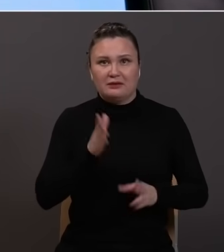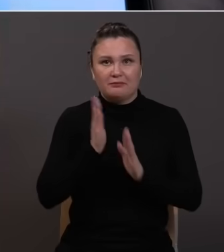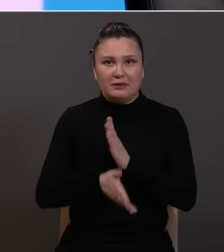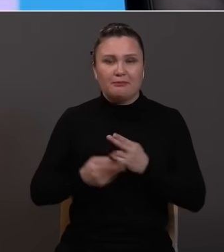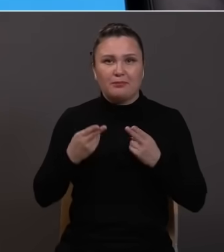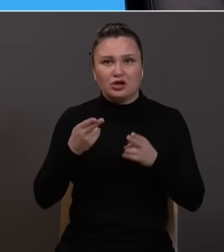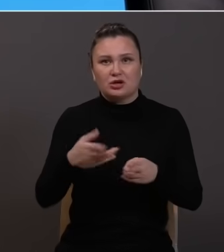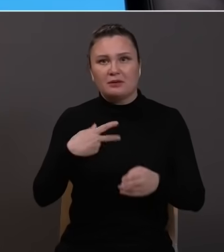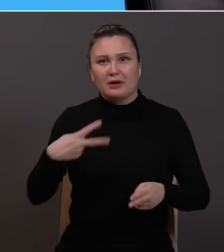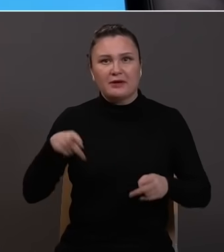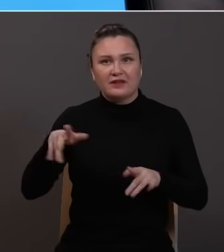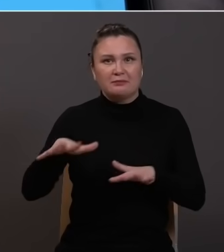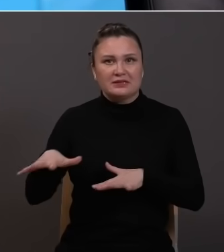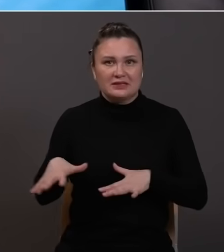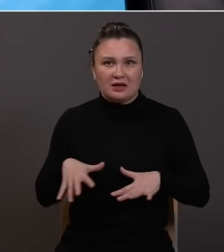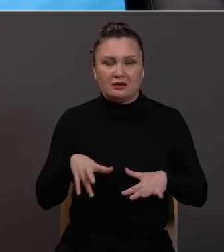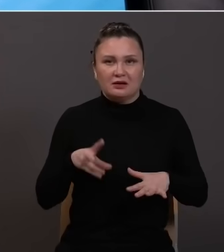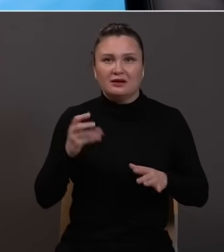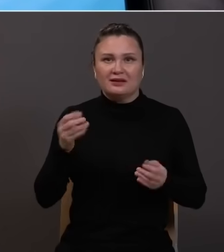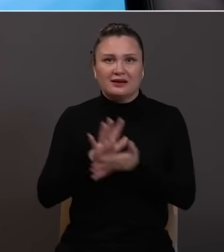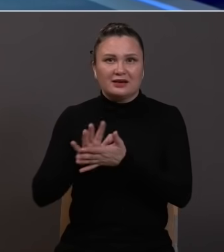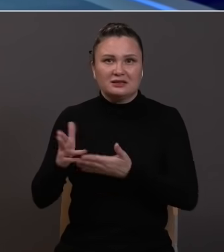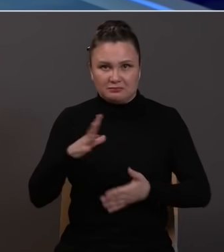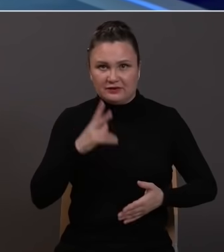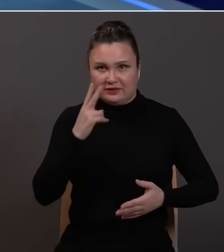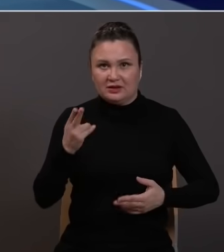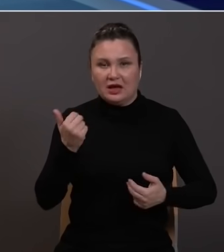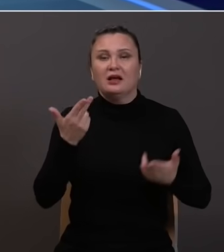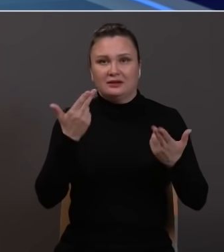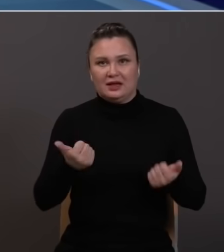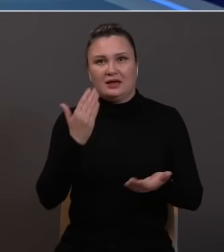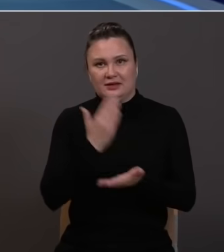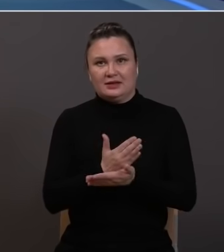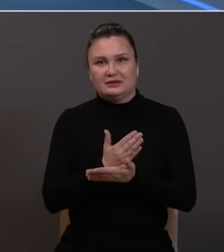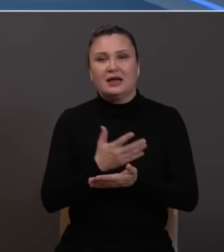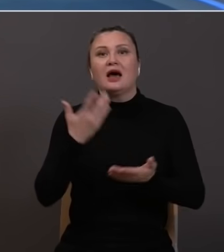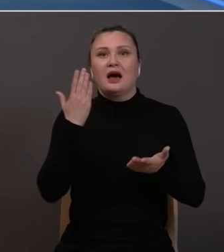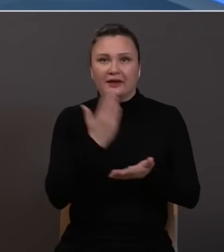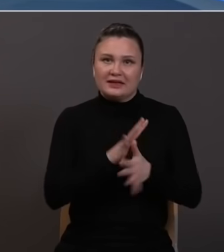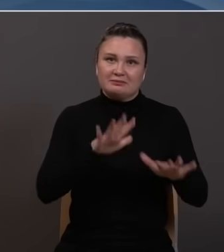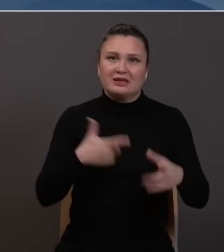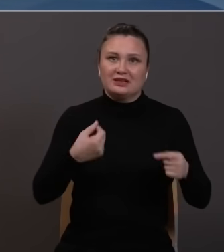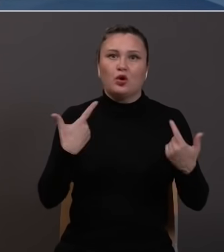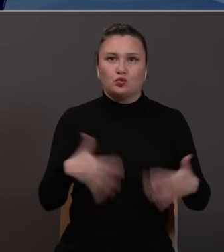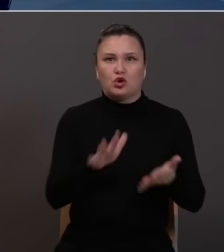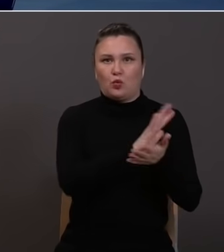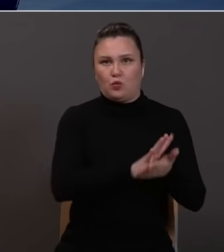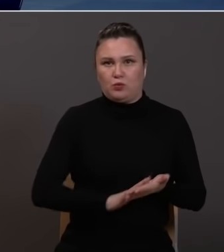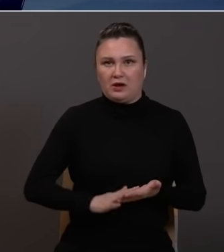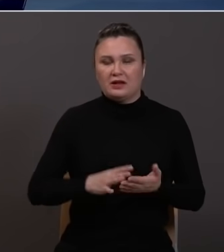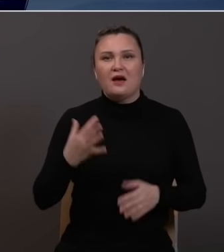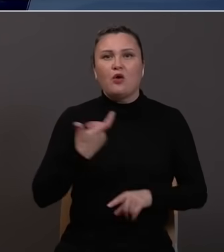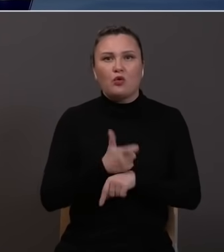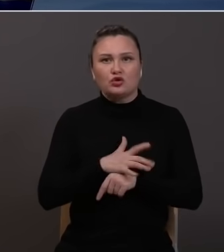проезжали примерно в тех местах? Неприбрано там, да? Безусловно, есть, но есть места, где уже это исправлено. Вот волонтеры, там очень много